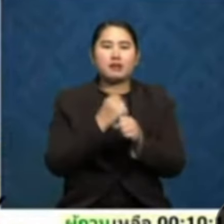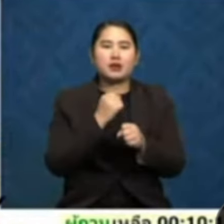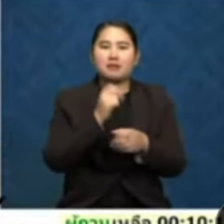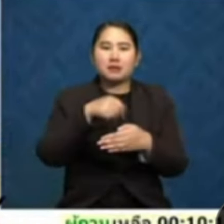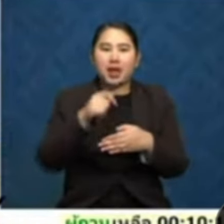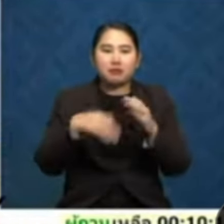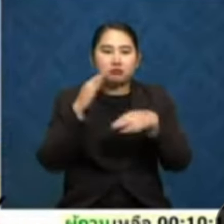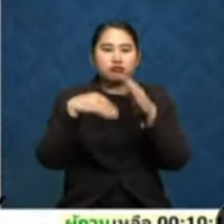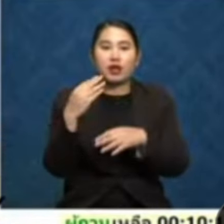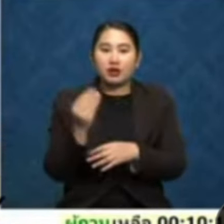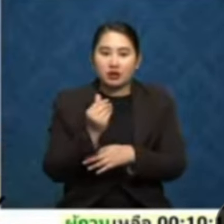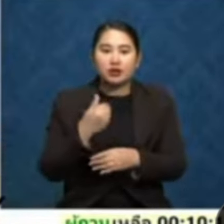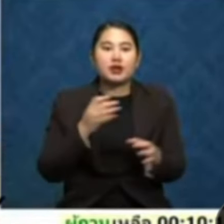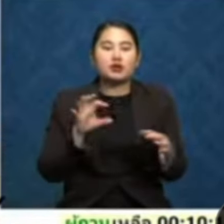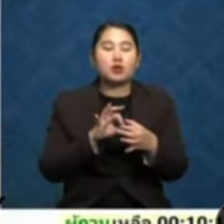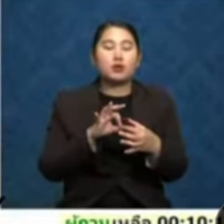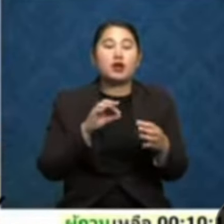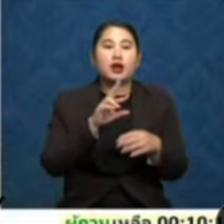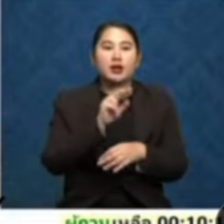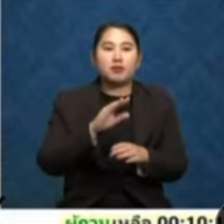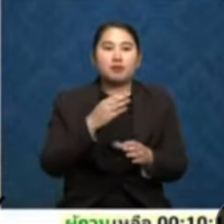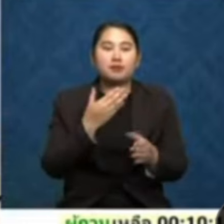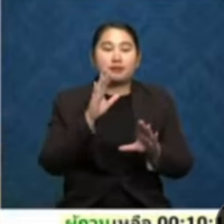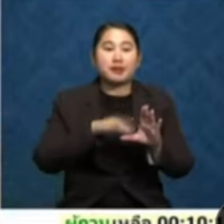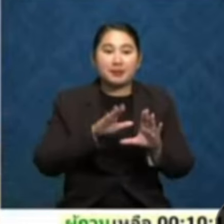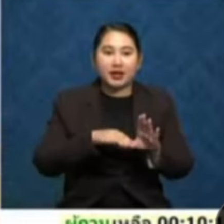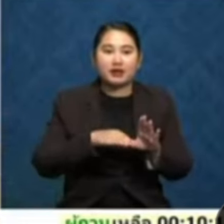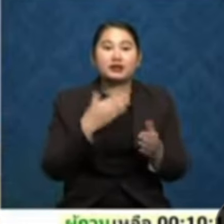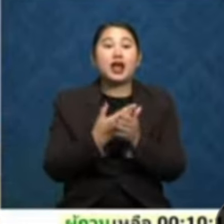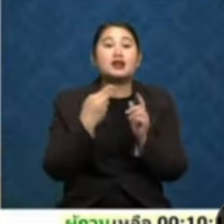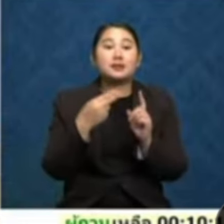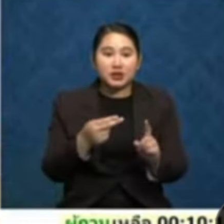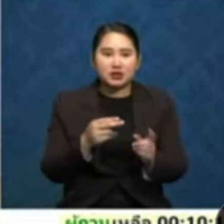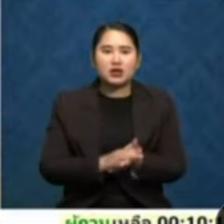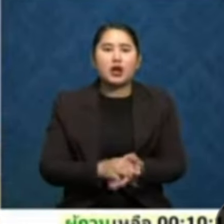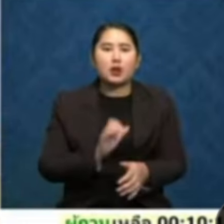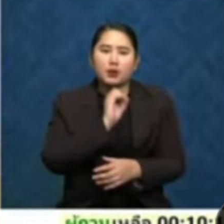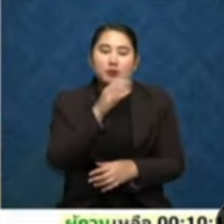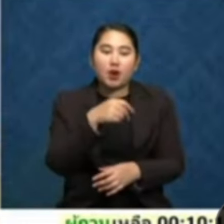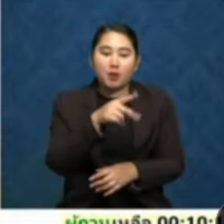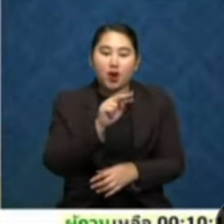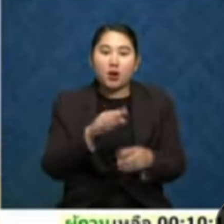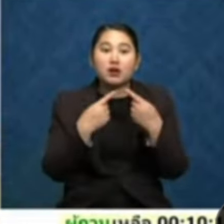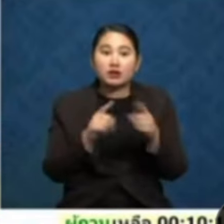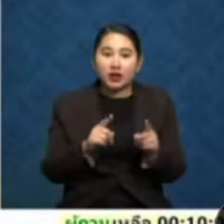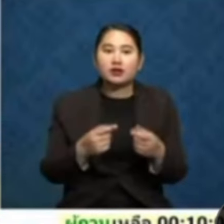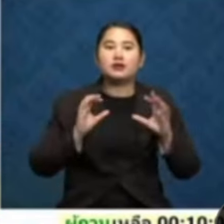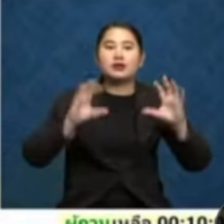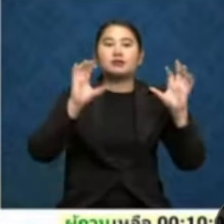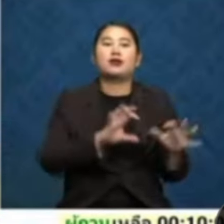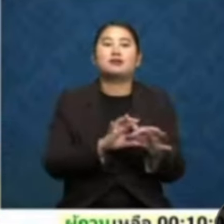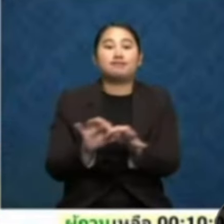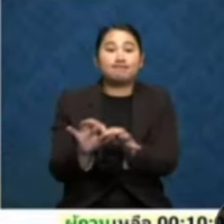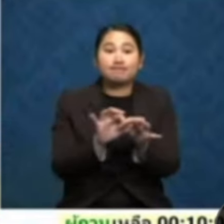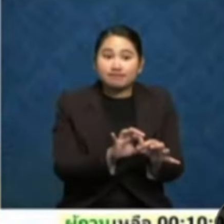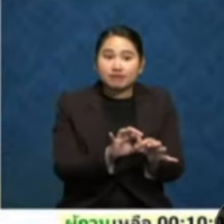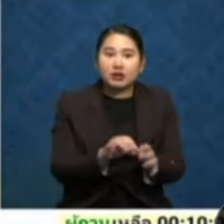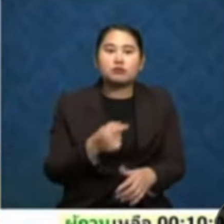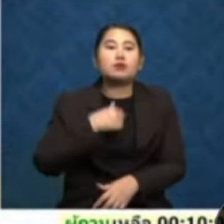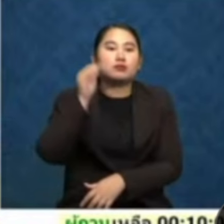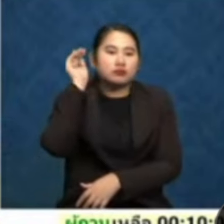ความรวดเร็วในส่วนของระบบการลงทะเบียนเพื่อรับดิจิทอลวอลเล็ตนะครับผมเชื่อว่าแน่นอนท่านอาจจะบอกว่าครมคนละชุดแต่เป็นรัฐบาลที่เกี่ยวเนื่องกันผมเชื่อว่า